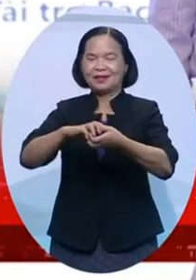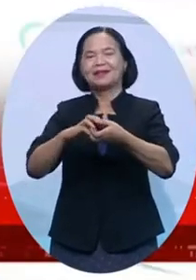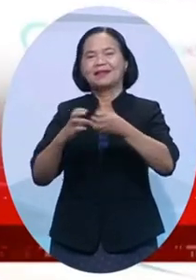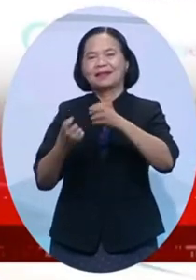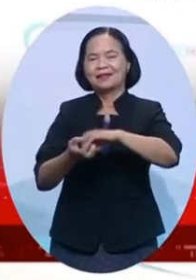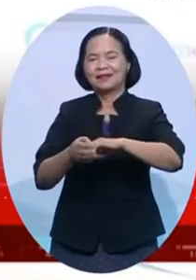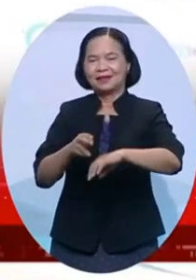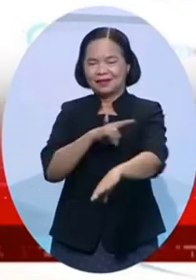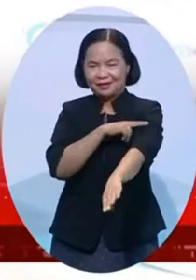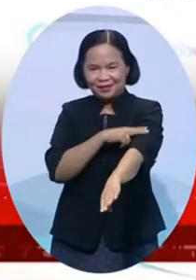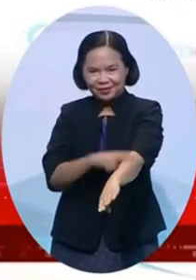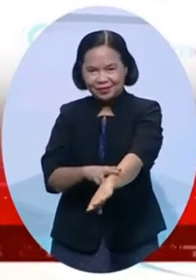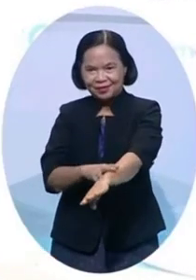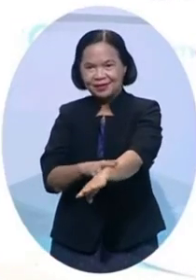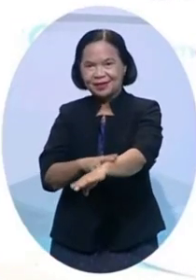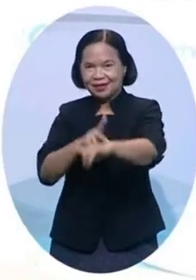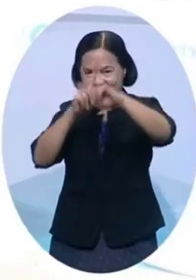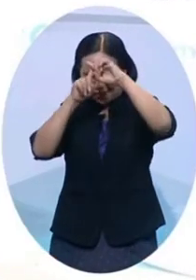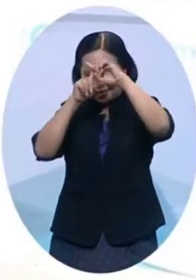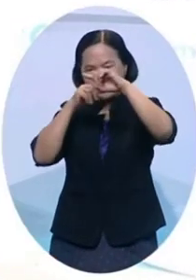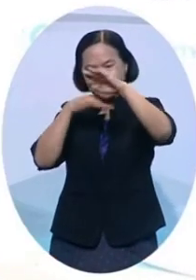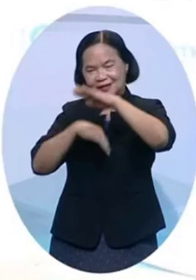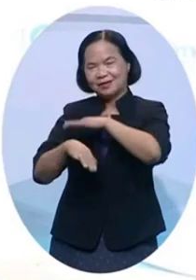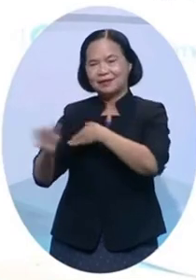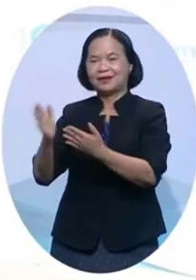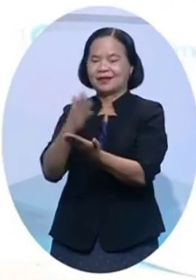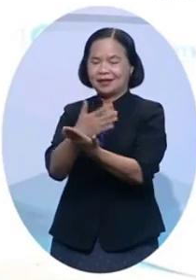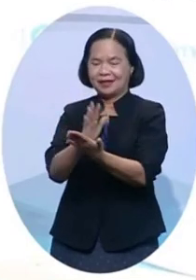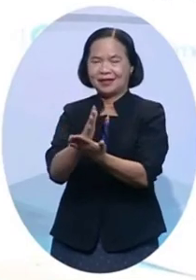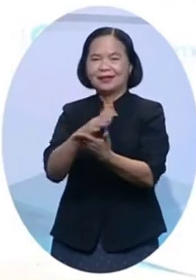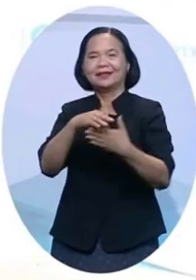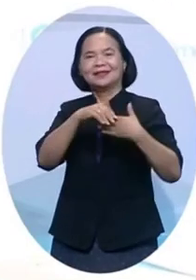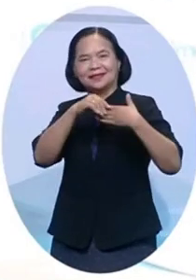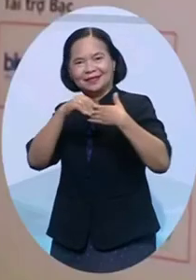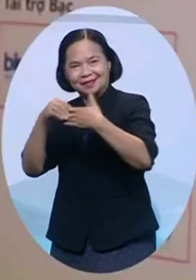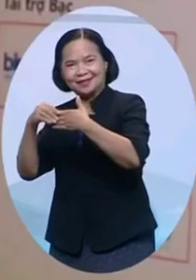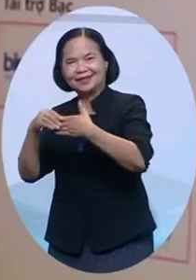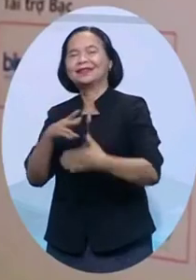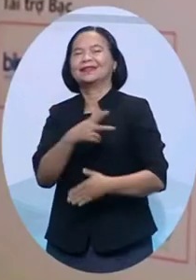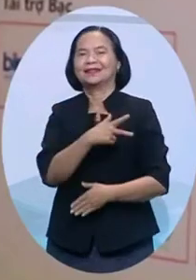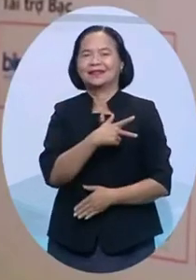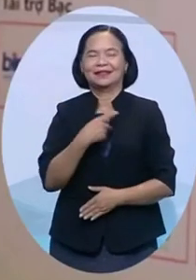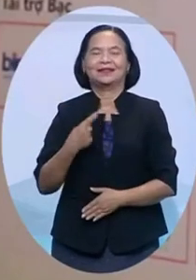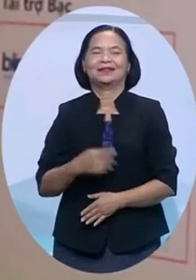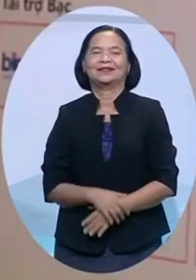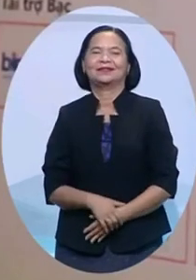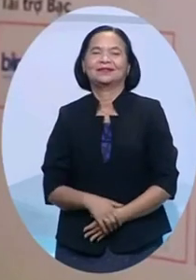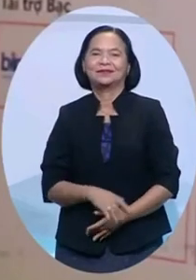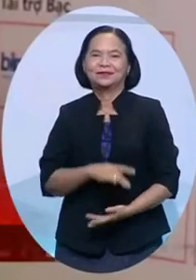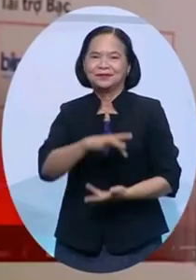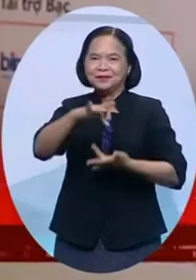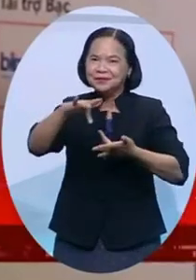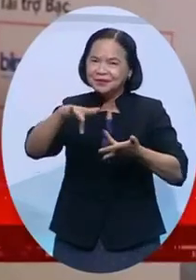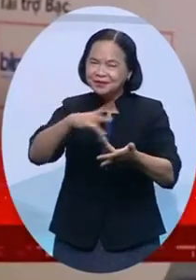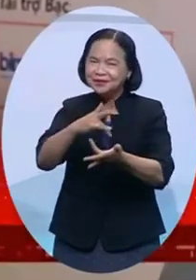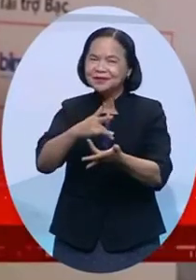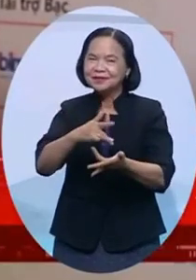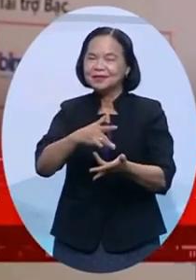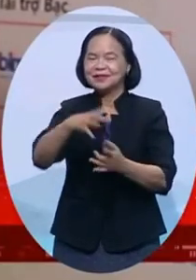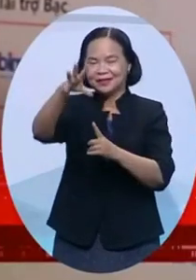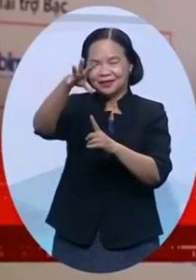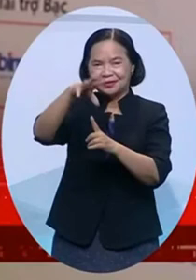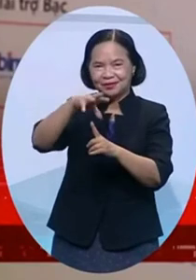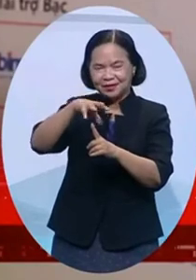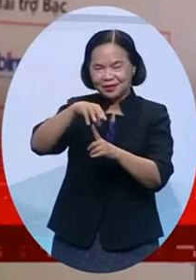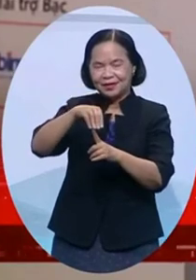các chuyên gia y tế trong và ngoài nước chia sẻ, hướng dẫn cho du khách trong suốt hành trình. Thì du lịch Việt muốn mang một cái thông điệp này cùng với Viện